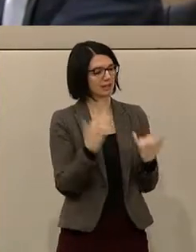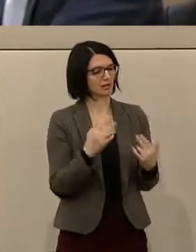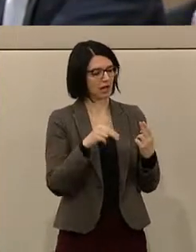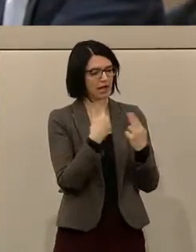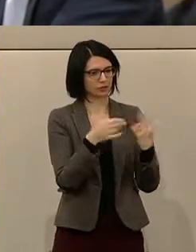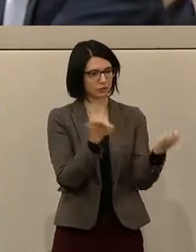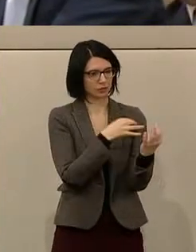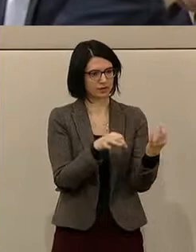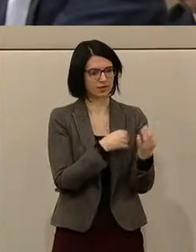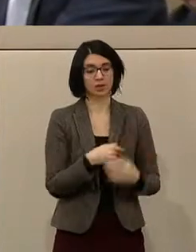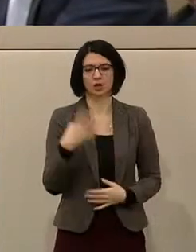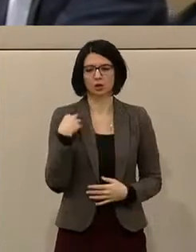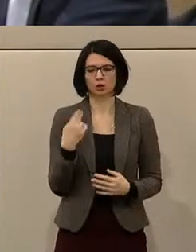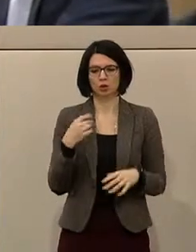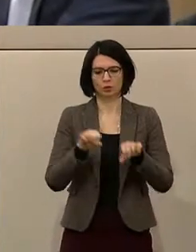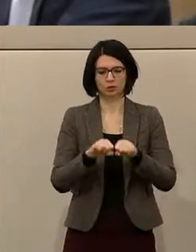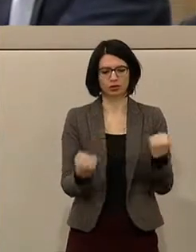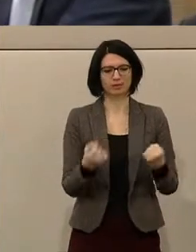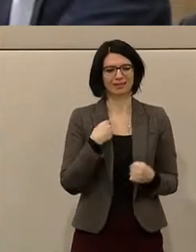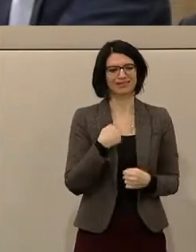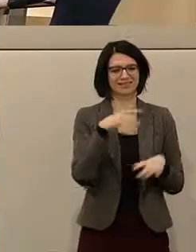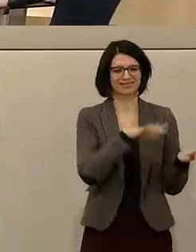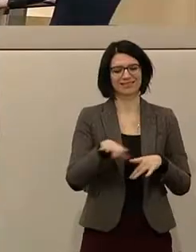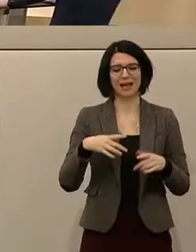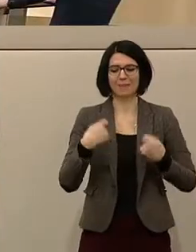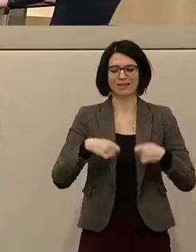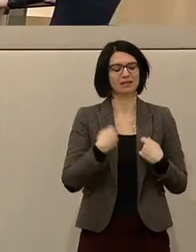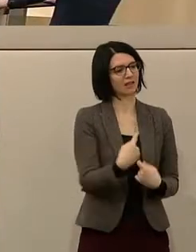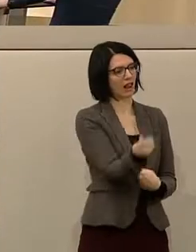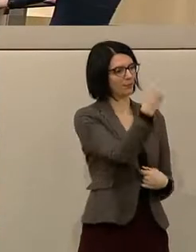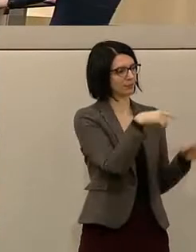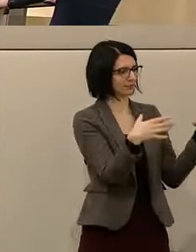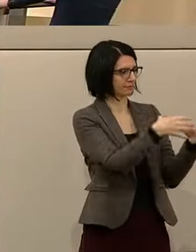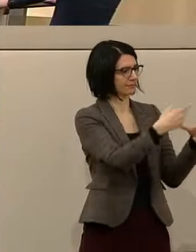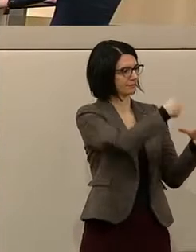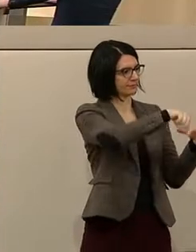Ich bin der festen Überzeugung. Ich unterbreche die Sitzung und bitte die Präsidiale zu mir.